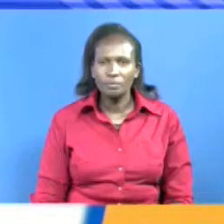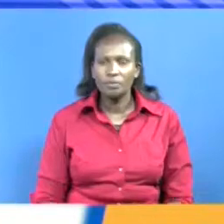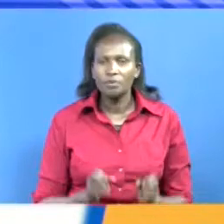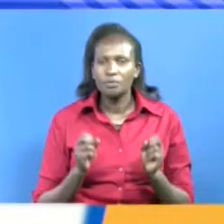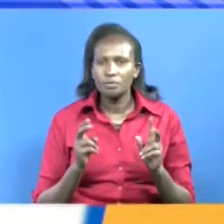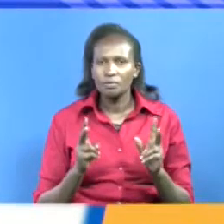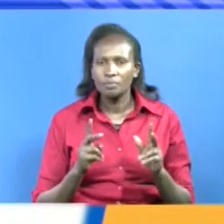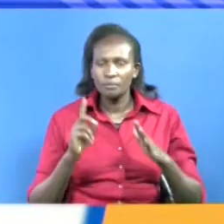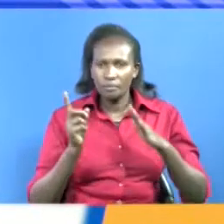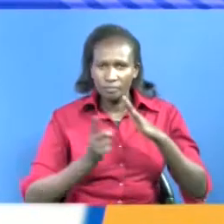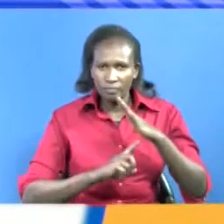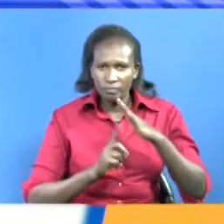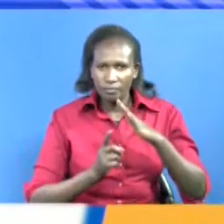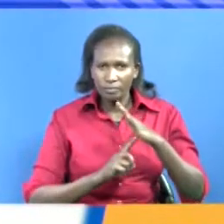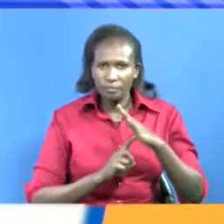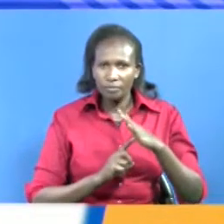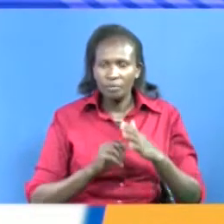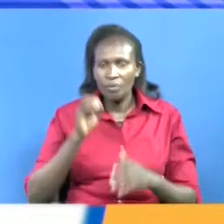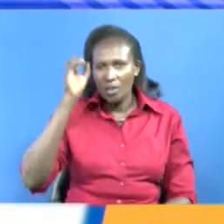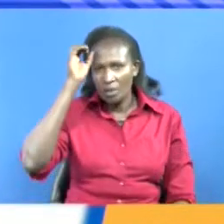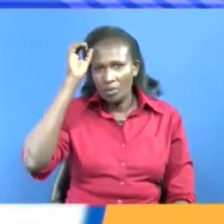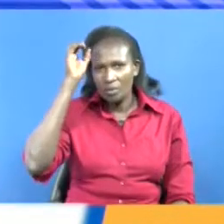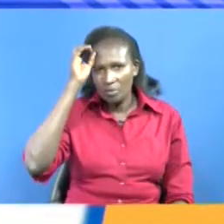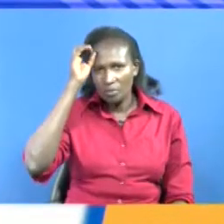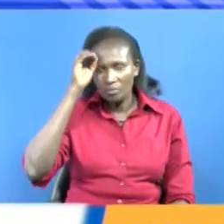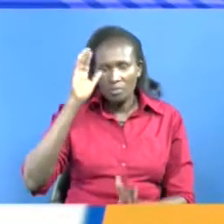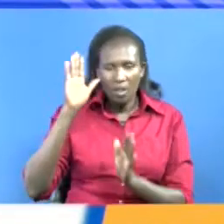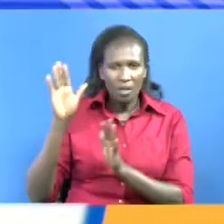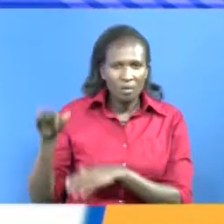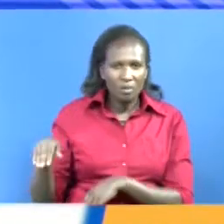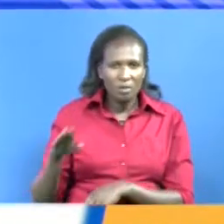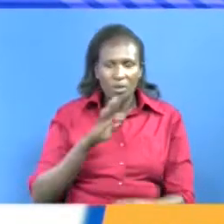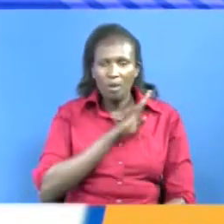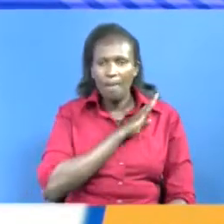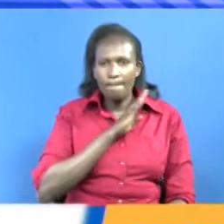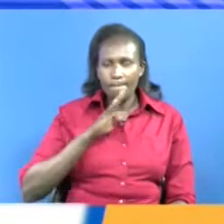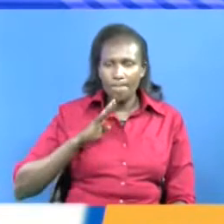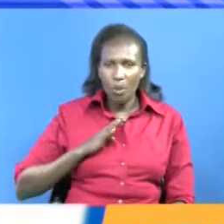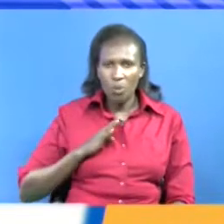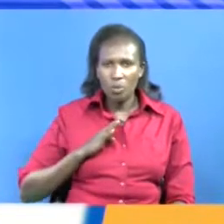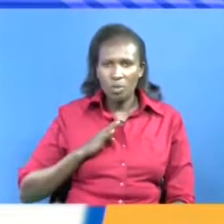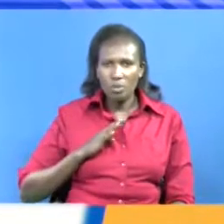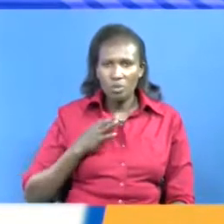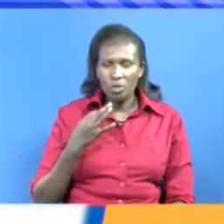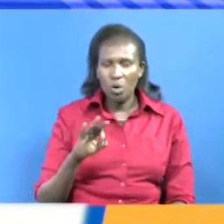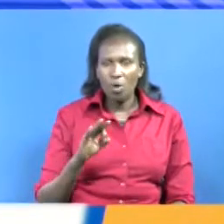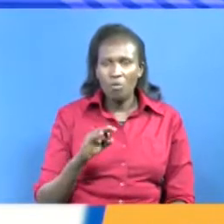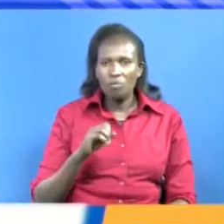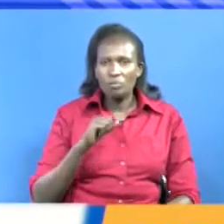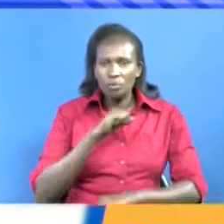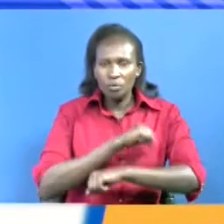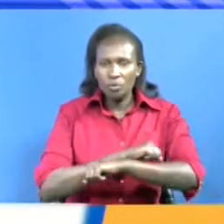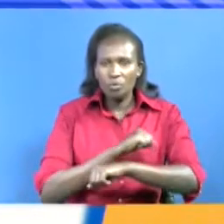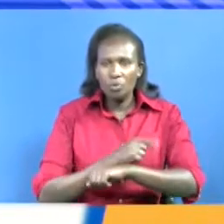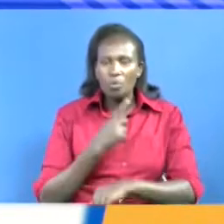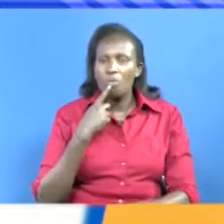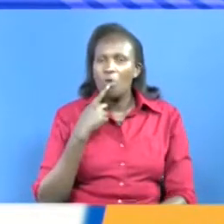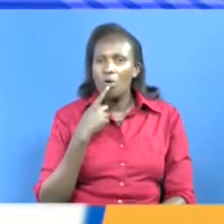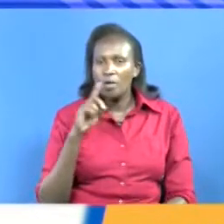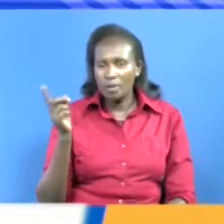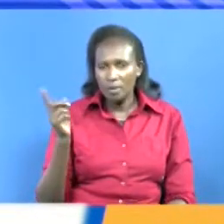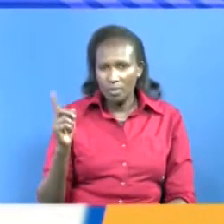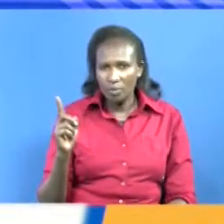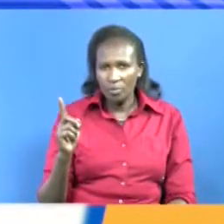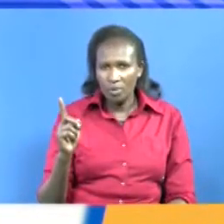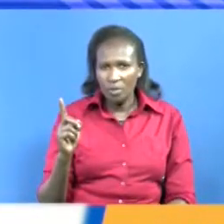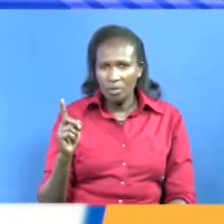Naam, na waziri wa elimu Bi Amina Mohamed amevunjilia mbali bodi ya uongozi katika shule ya upili ya wasichana ya Moi jijini